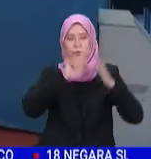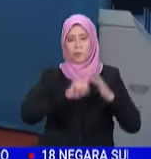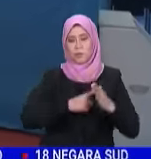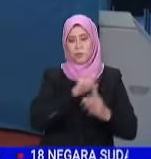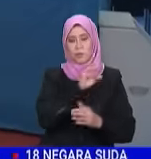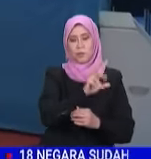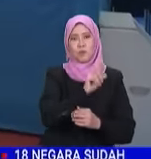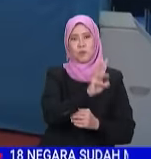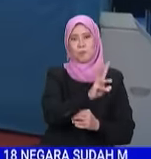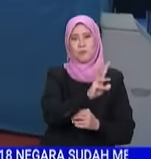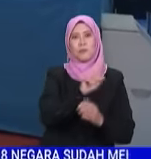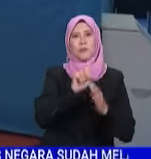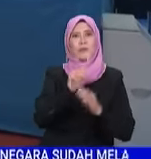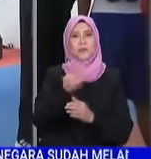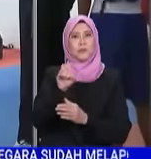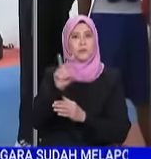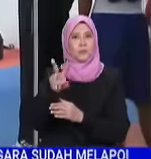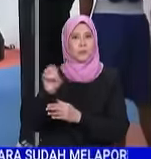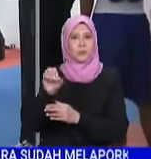Jun